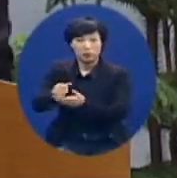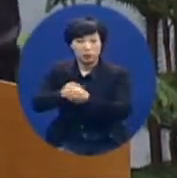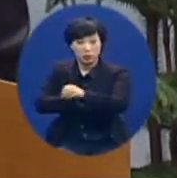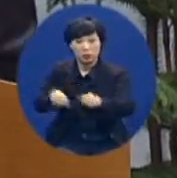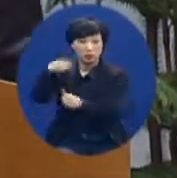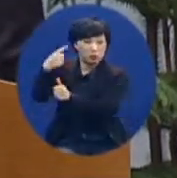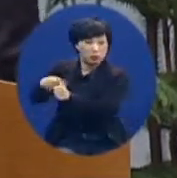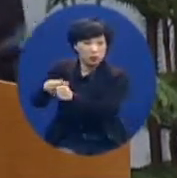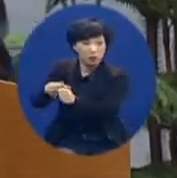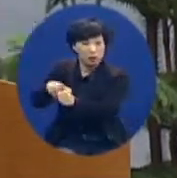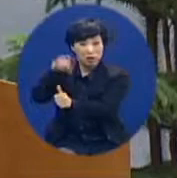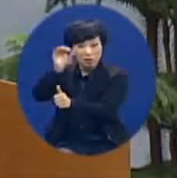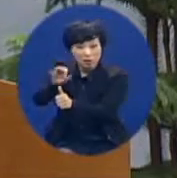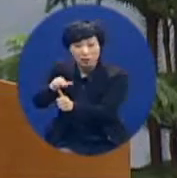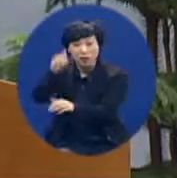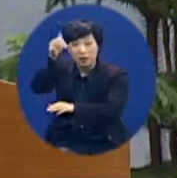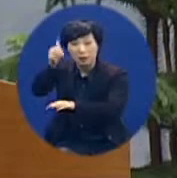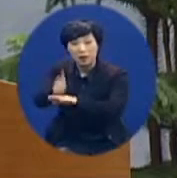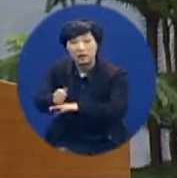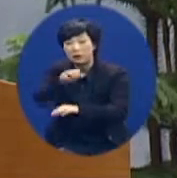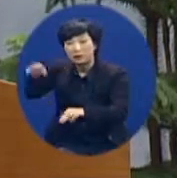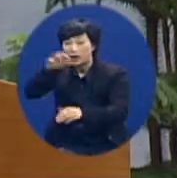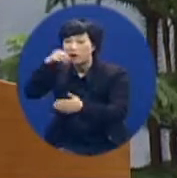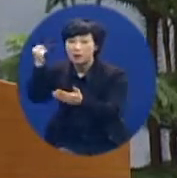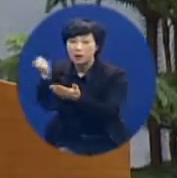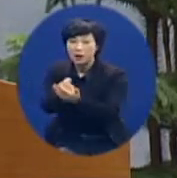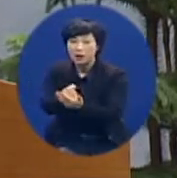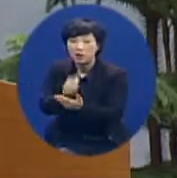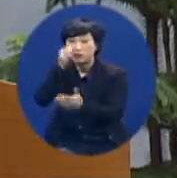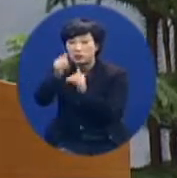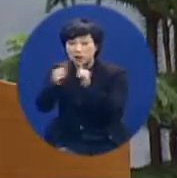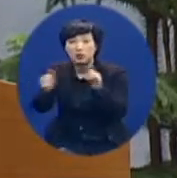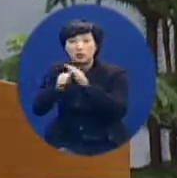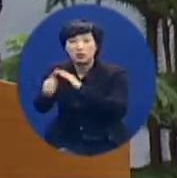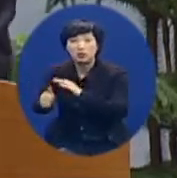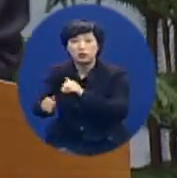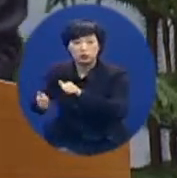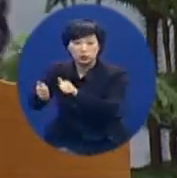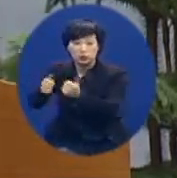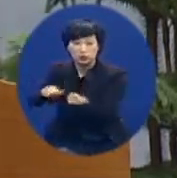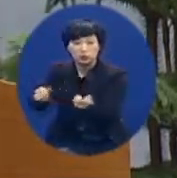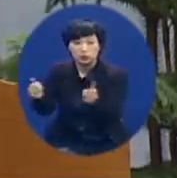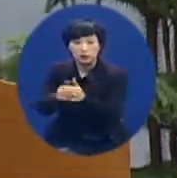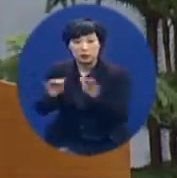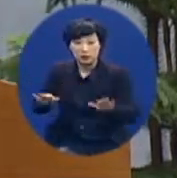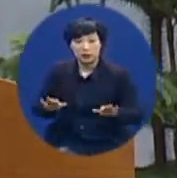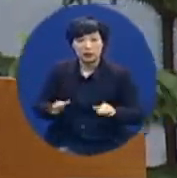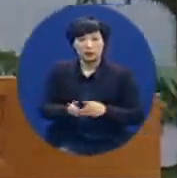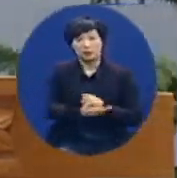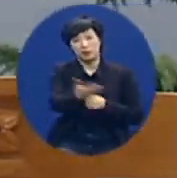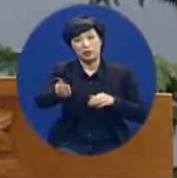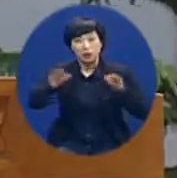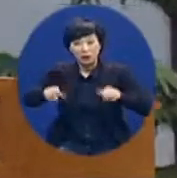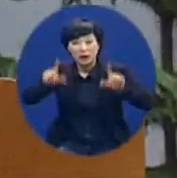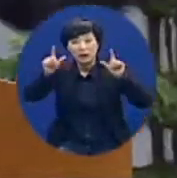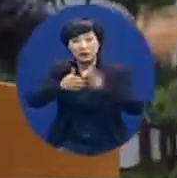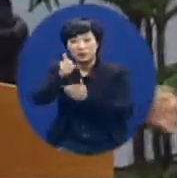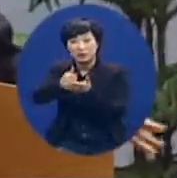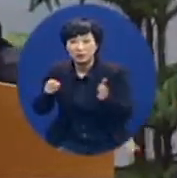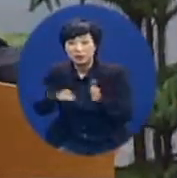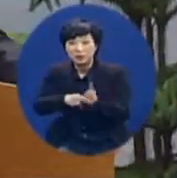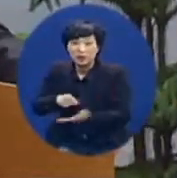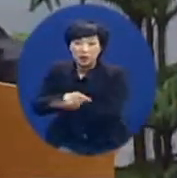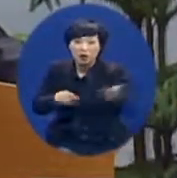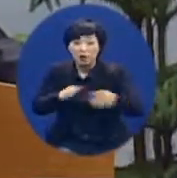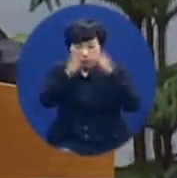핍박하고 마침내 십자가에 못 박아 죄인으로에 죽이고 말아요 오늘날도 예수 믿는 모든